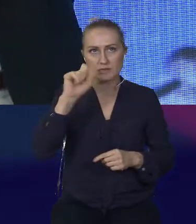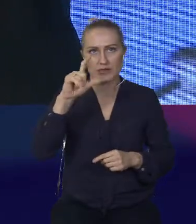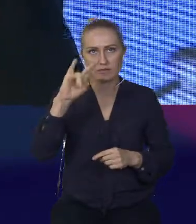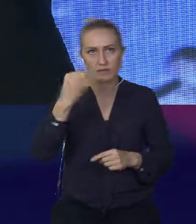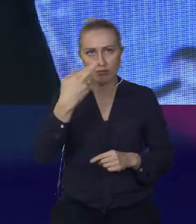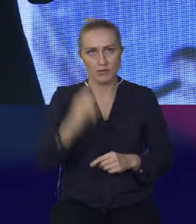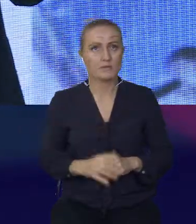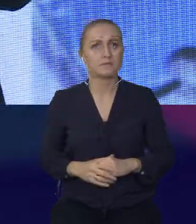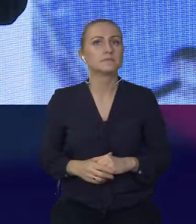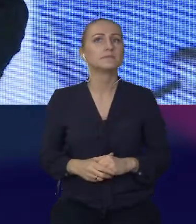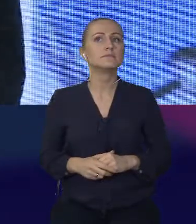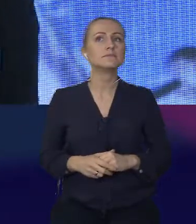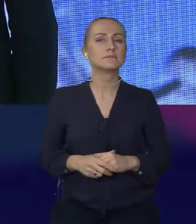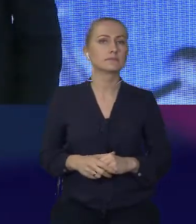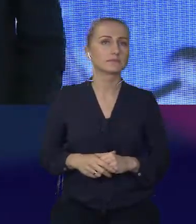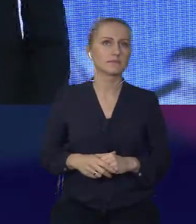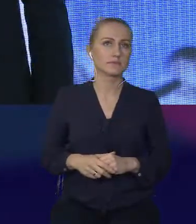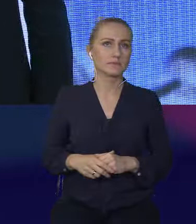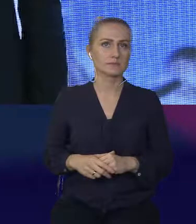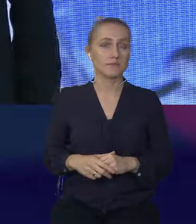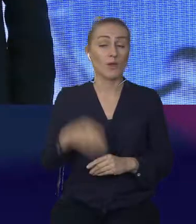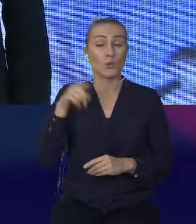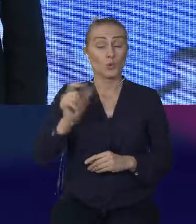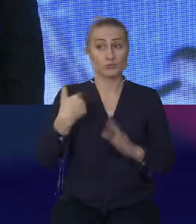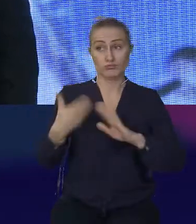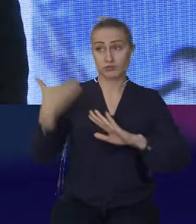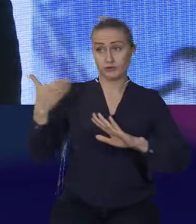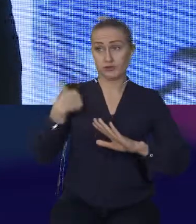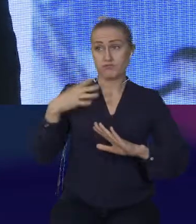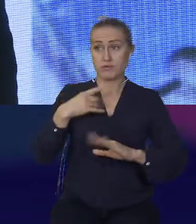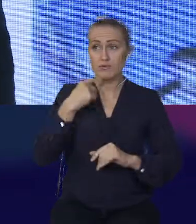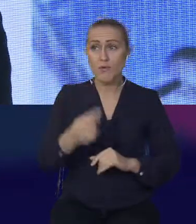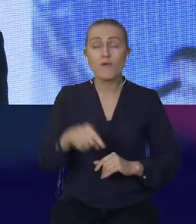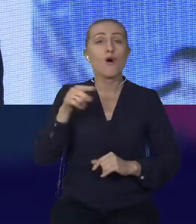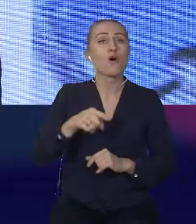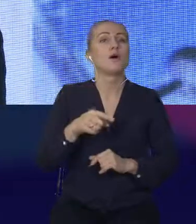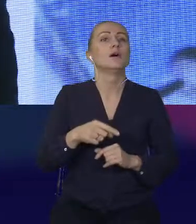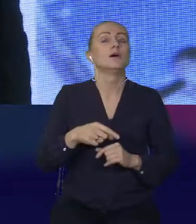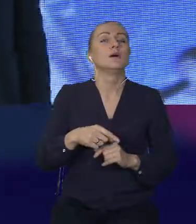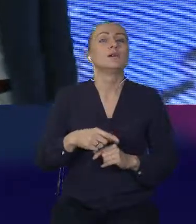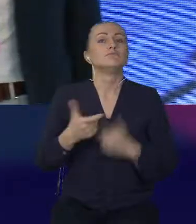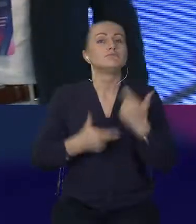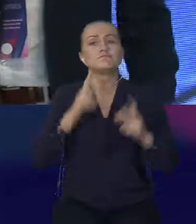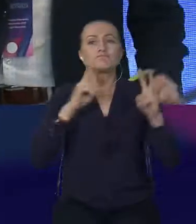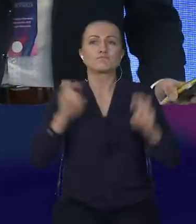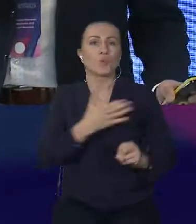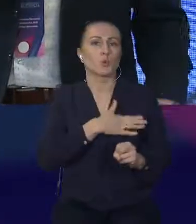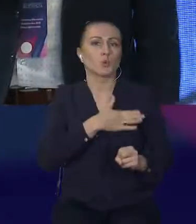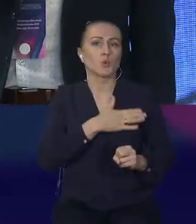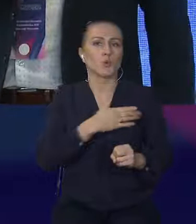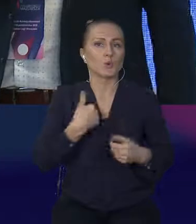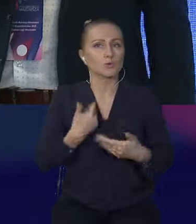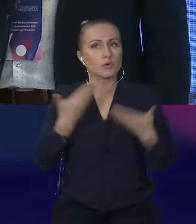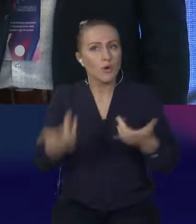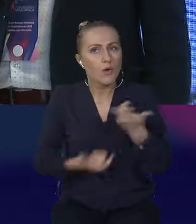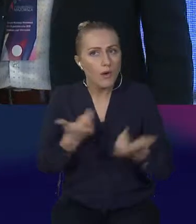Jeśli chodzi o to, o czym przed chwilą mówiłem, jeśli chodzi o świadczenie pewnego rodzaju usług,